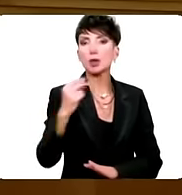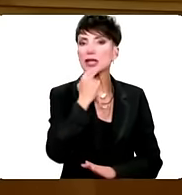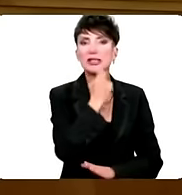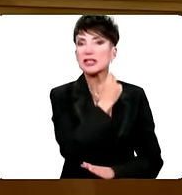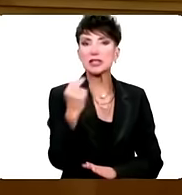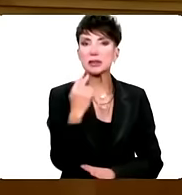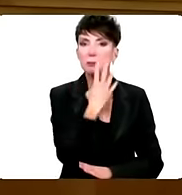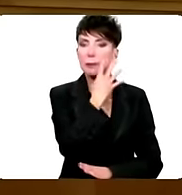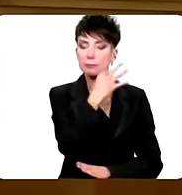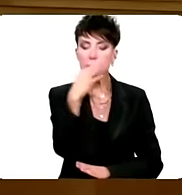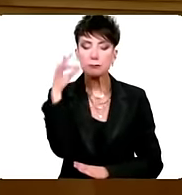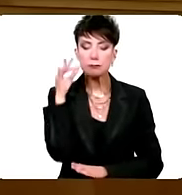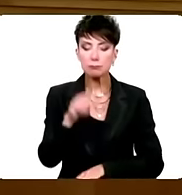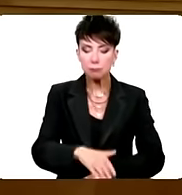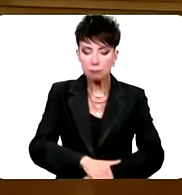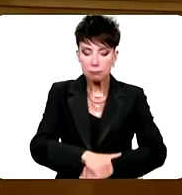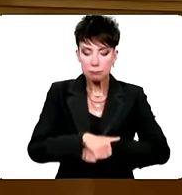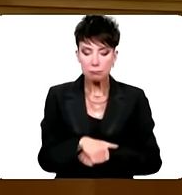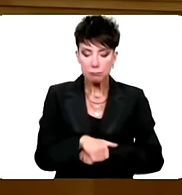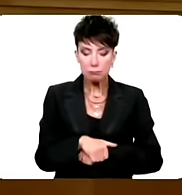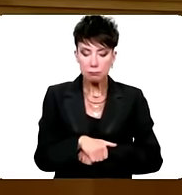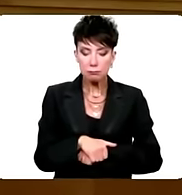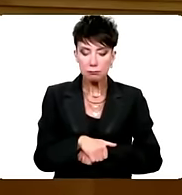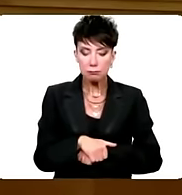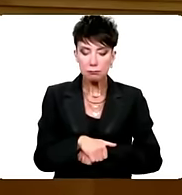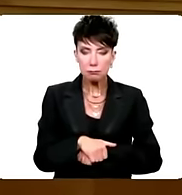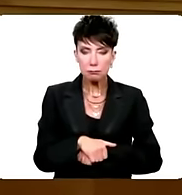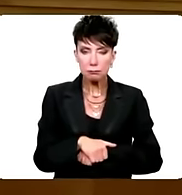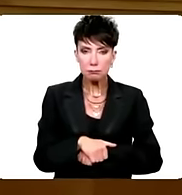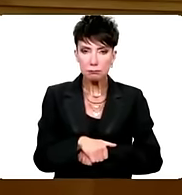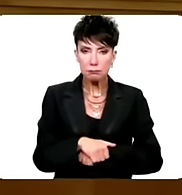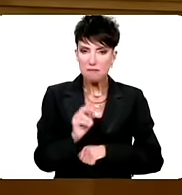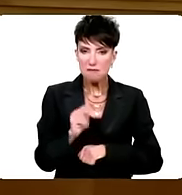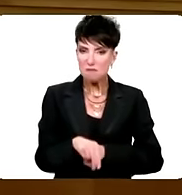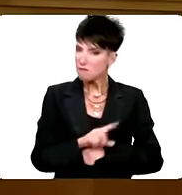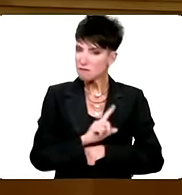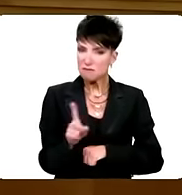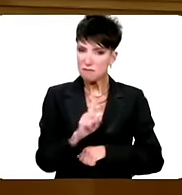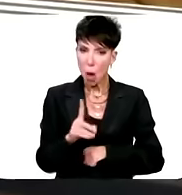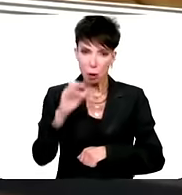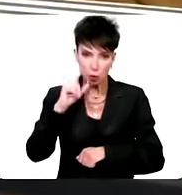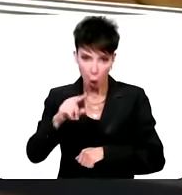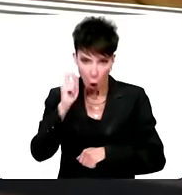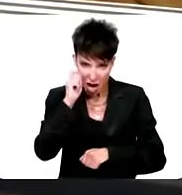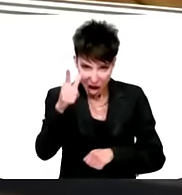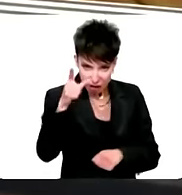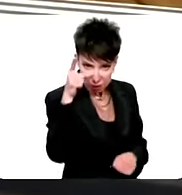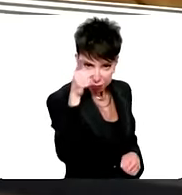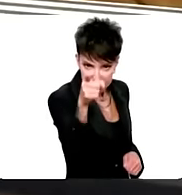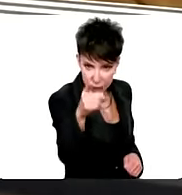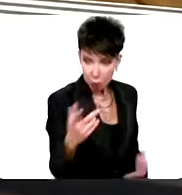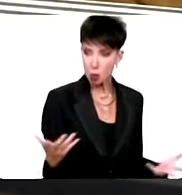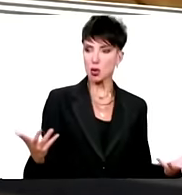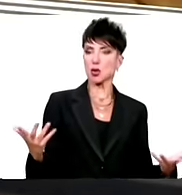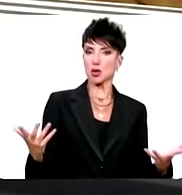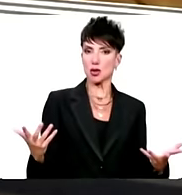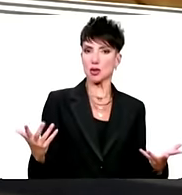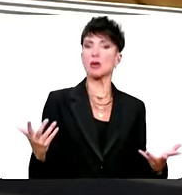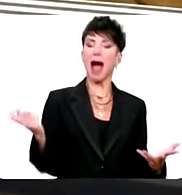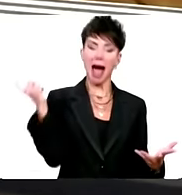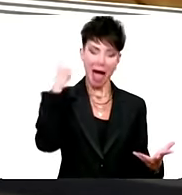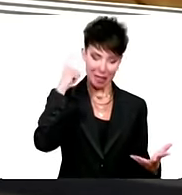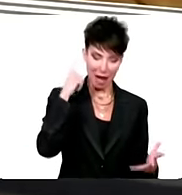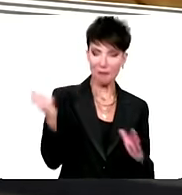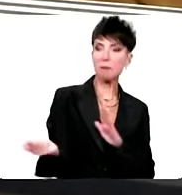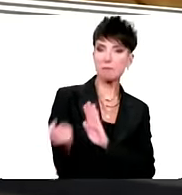στάση. Να μας στείλουν αυτό το μήνυμα. Ταυτόχρονα όμως, και θέλω να το τονίσω αυτό, γιατί θα μπορεί κάποιος